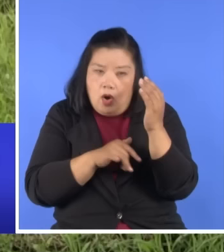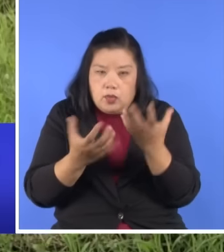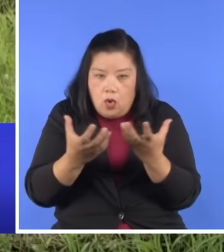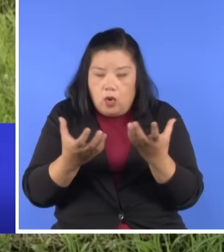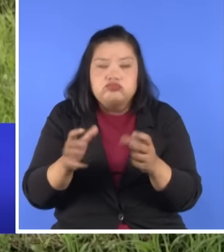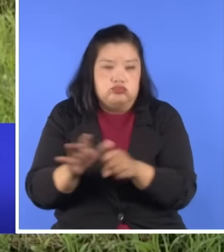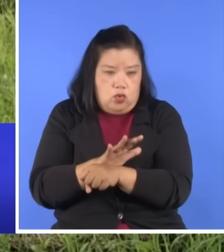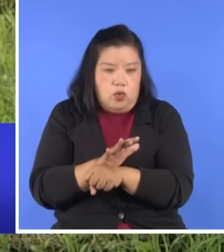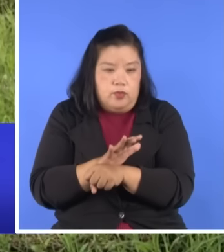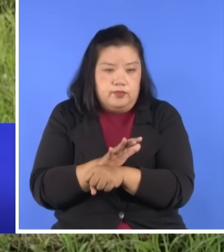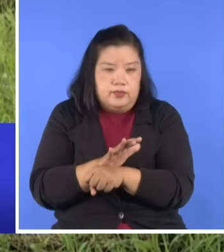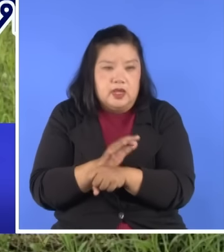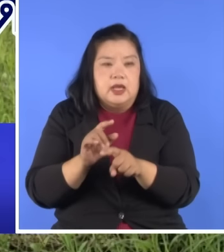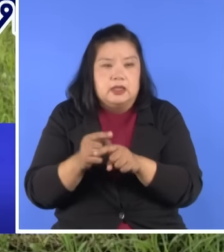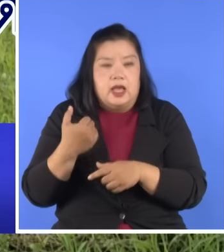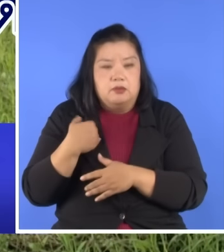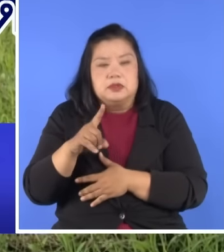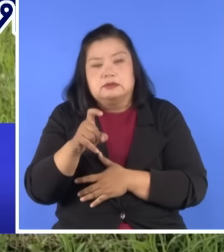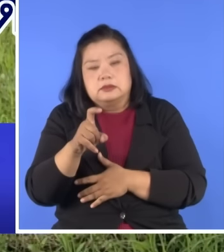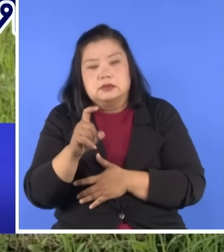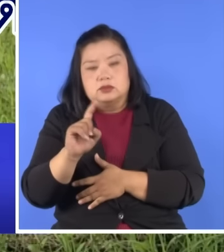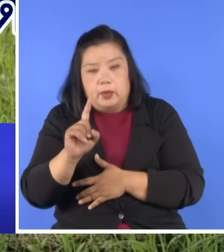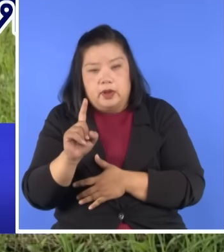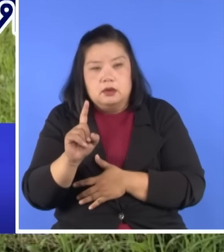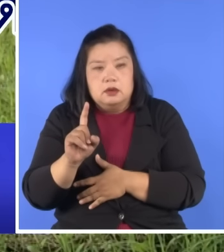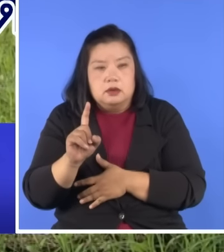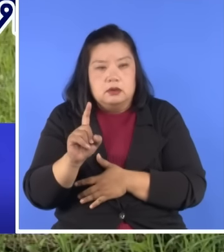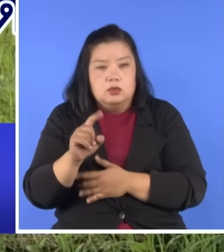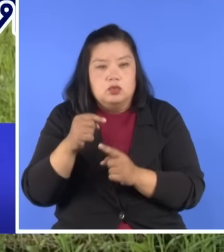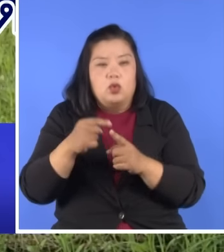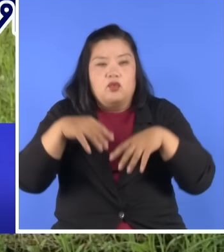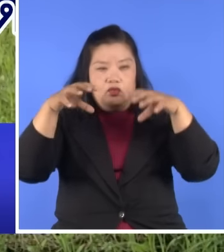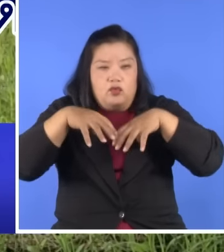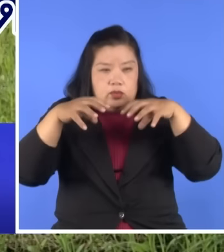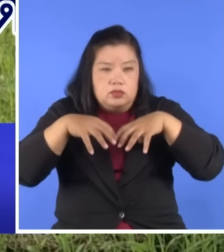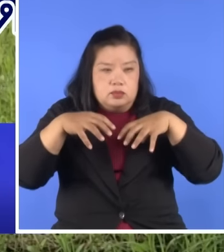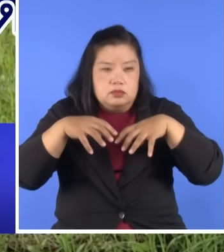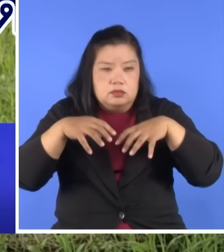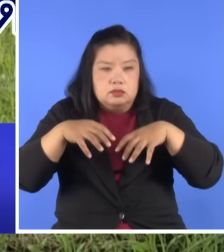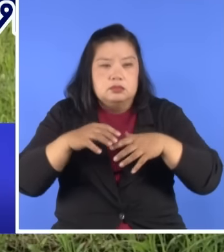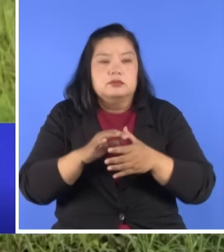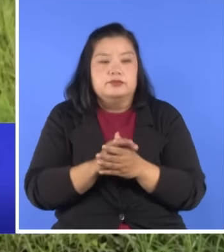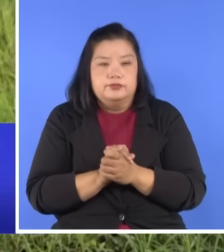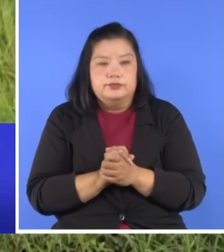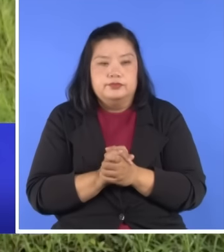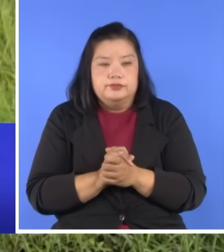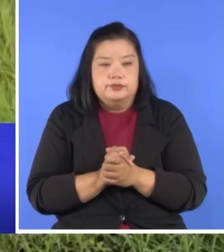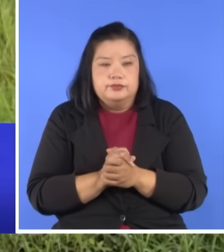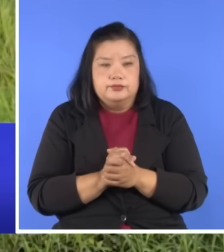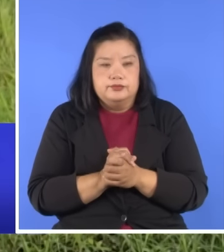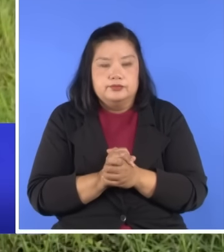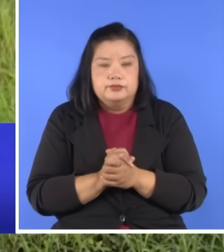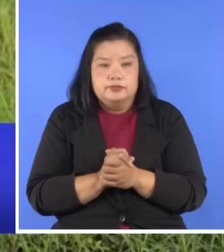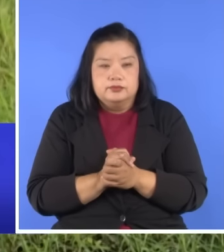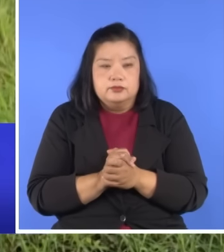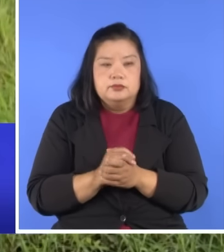ว่าอาจจะเสียหายด้วยที่คืนคืนวันที่เกิดเหตุนะครับฝนมันตกตลอดคืน 2ตัวแล้ว